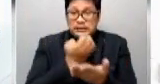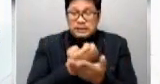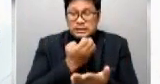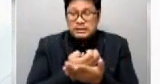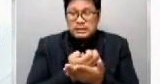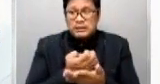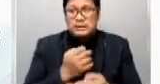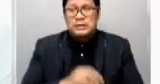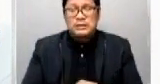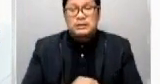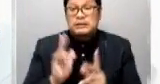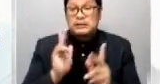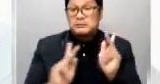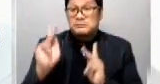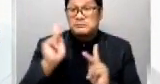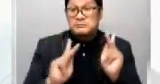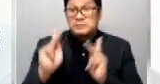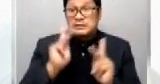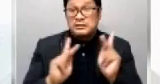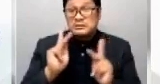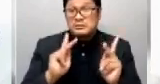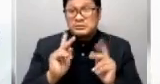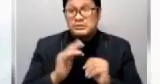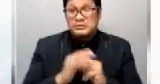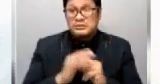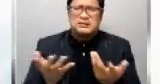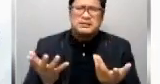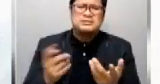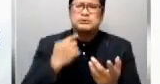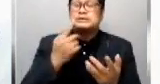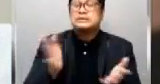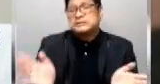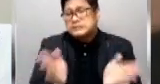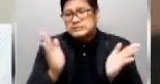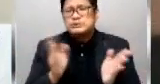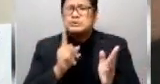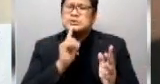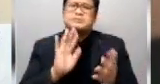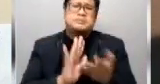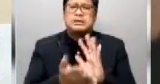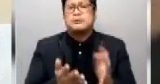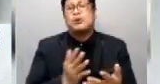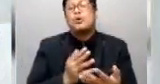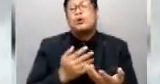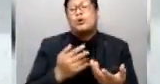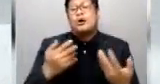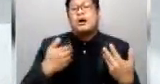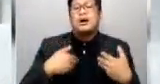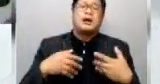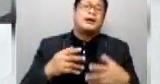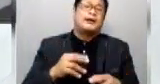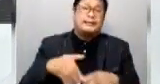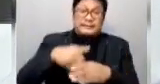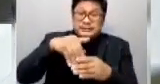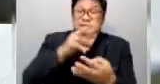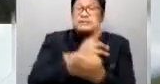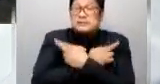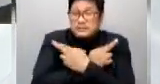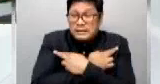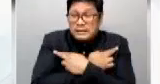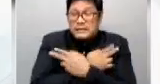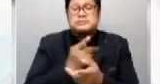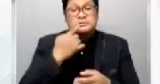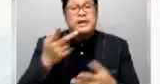tao ay para naging pabaya din, no? Very relaxed sila. Nakababahala din daw na ngayon, may mga pasyente na sila mga